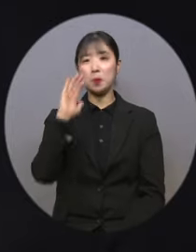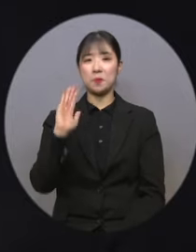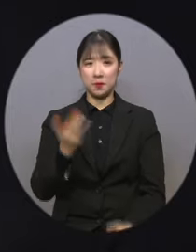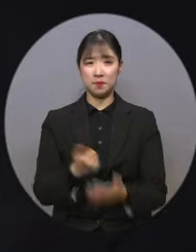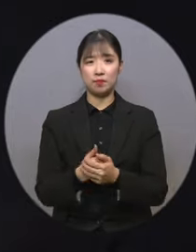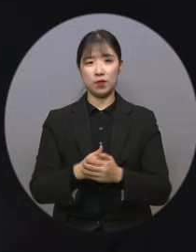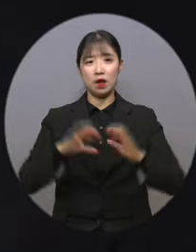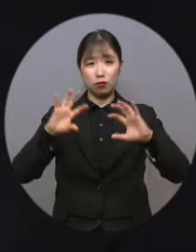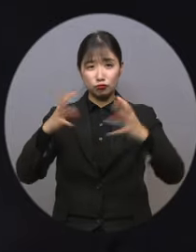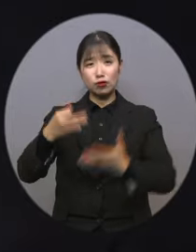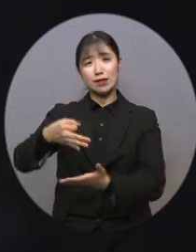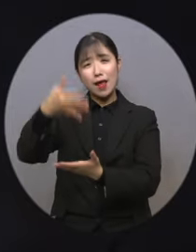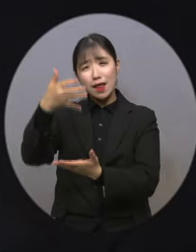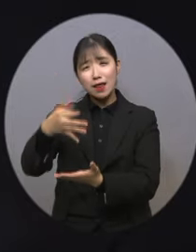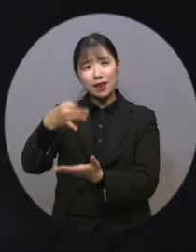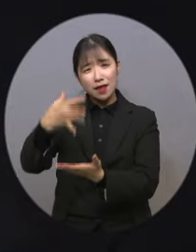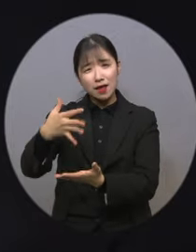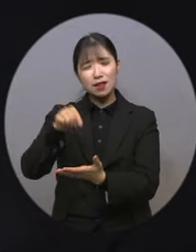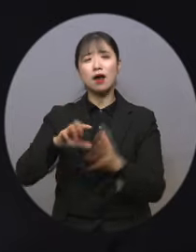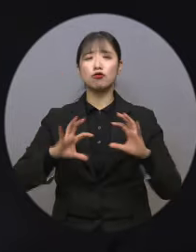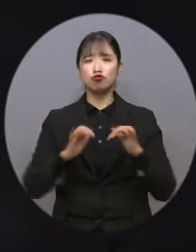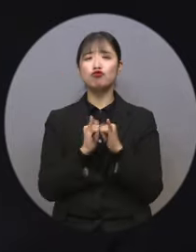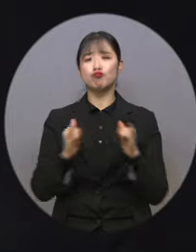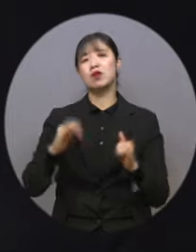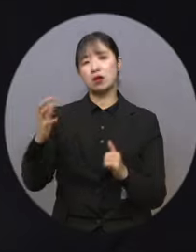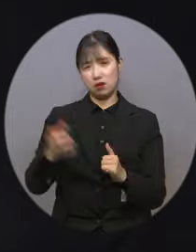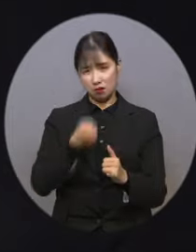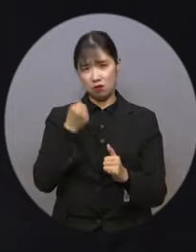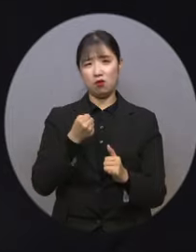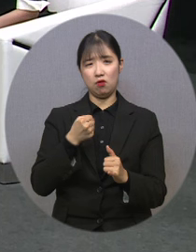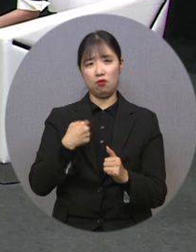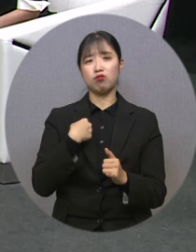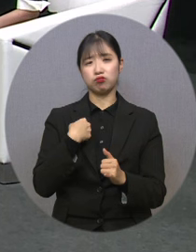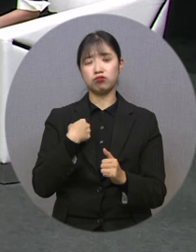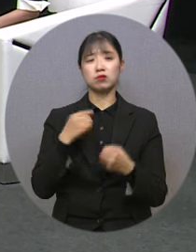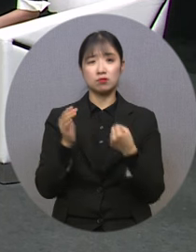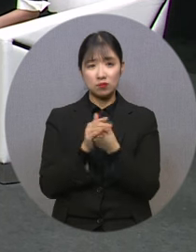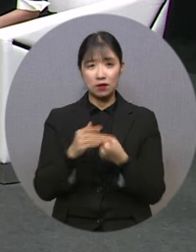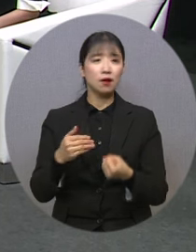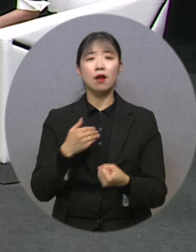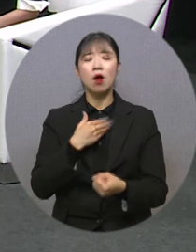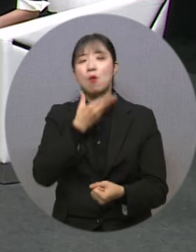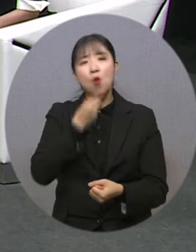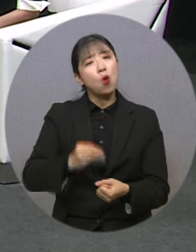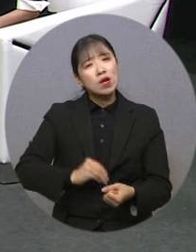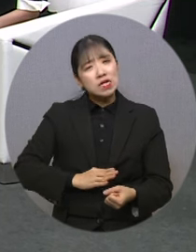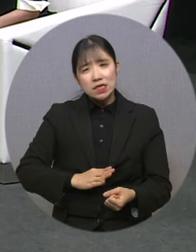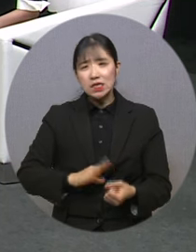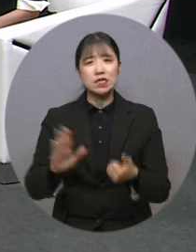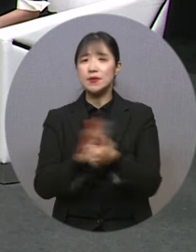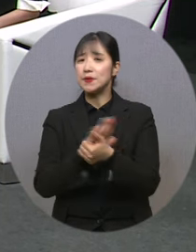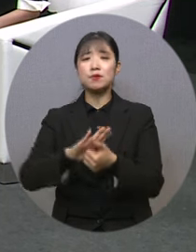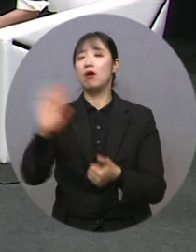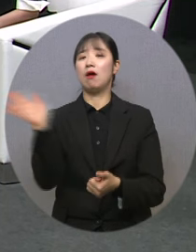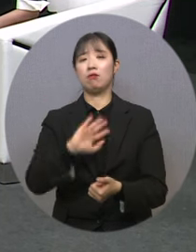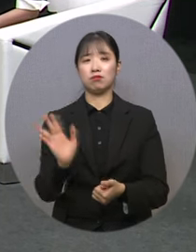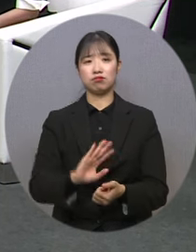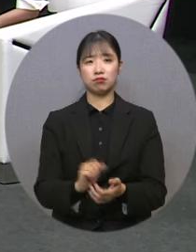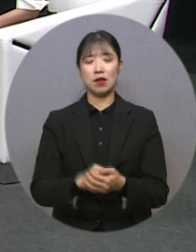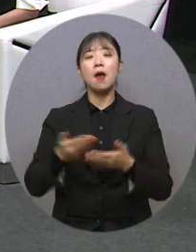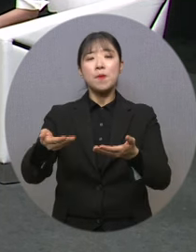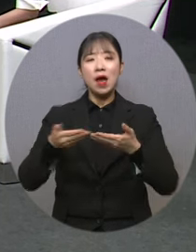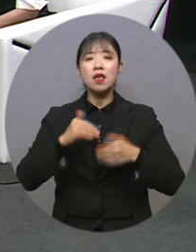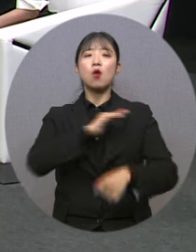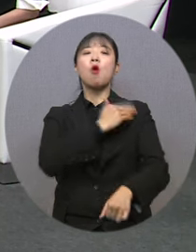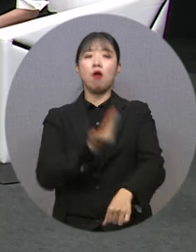재산이 국민이 거니까 주로서 받는 배당금이 에요 내껀 복지가 아닙니다 받을 권리 국민의